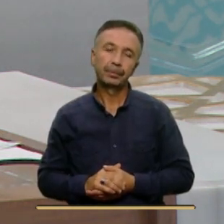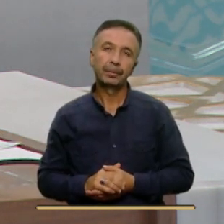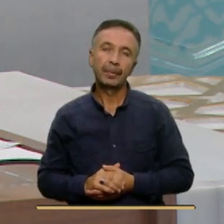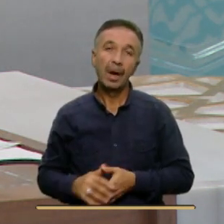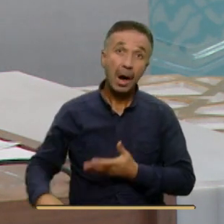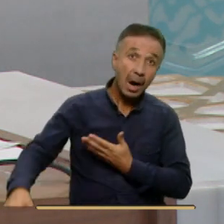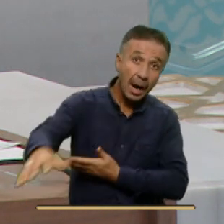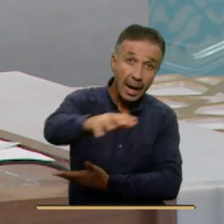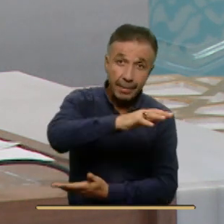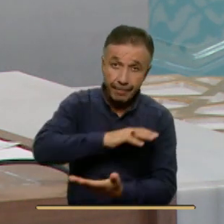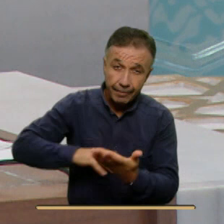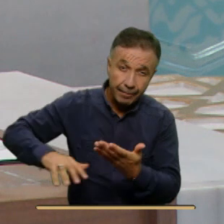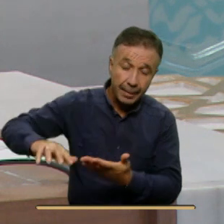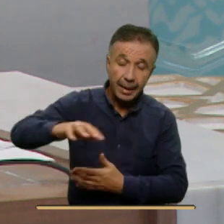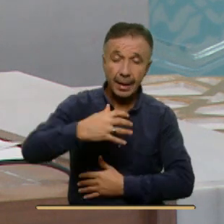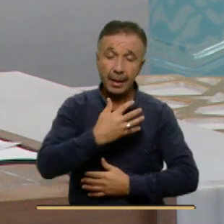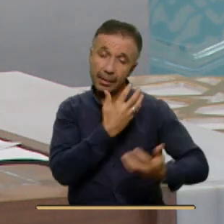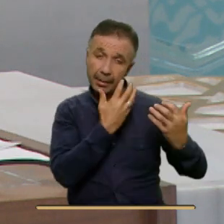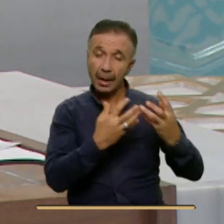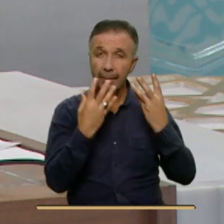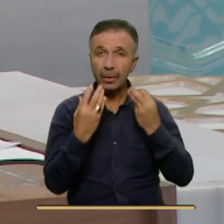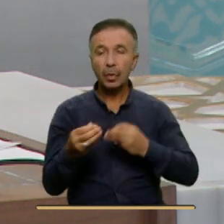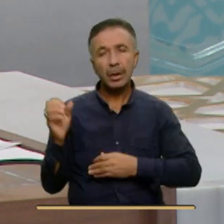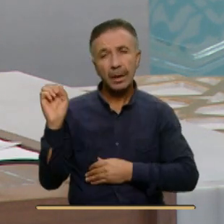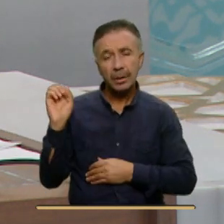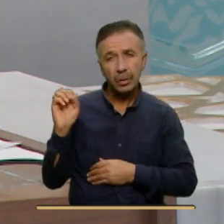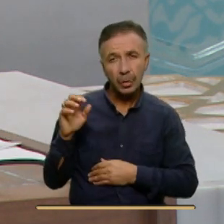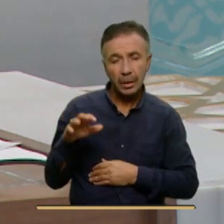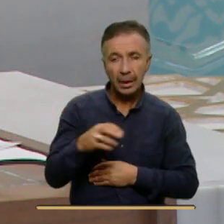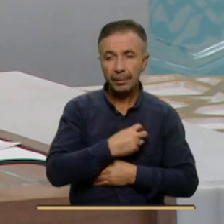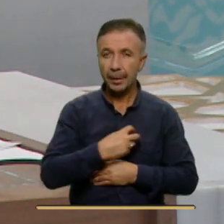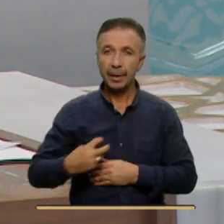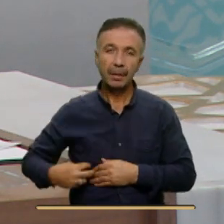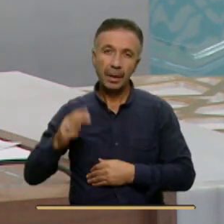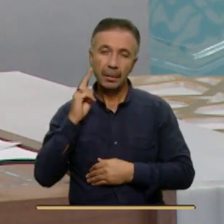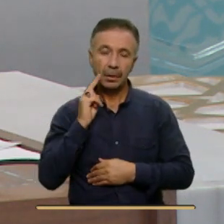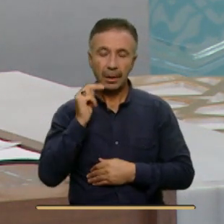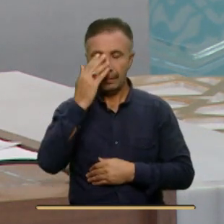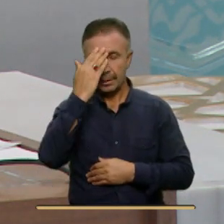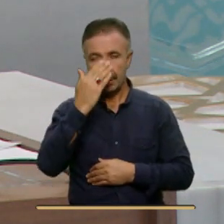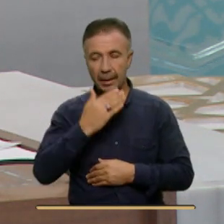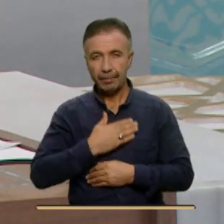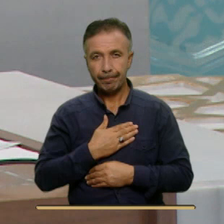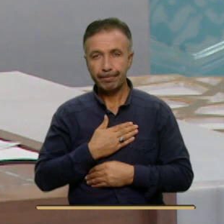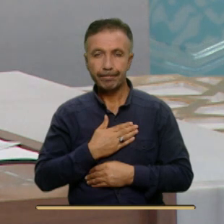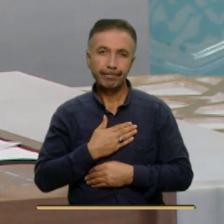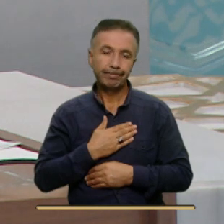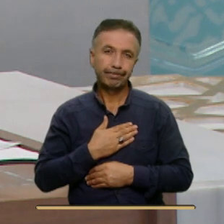Alemlere rahmet olarak gönderilen Hazreti Fahri Kainat, Hazreti Muhammed